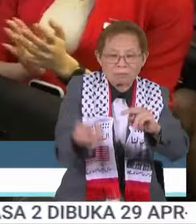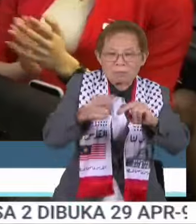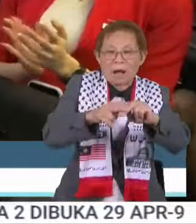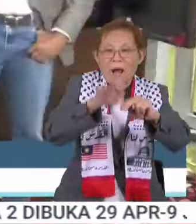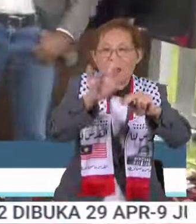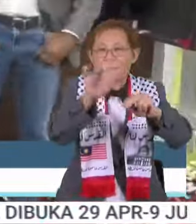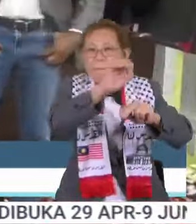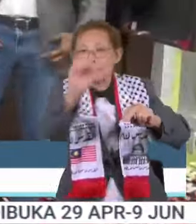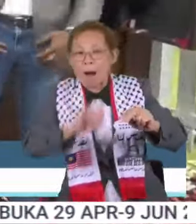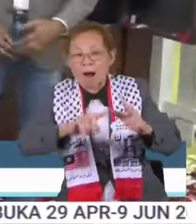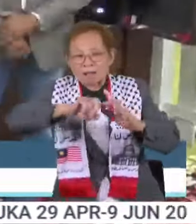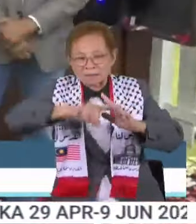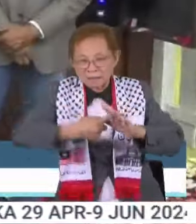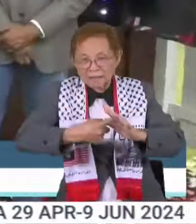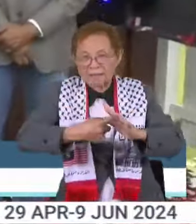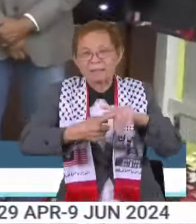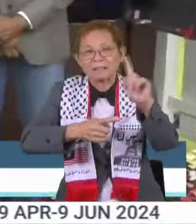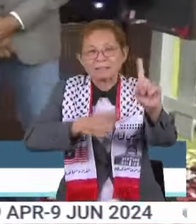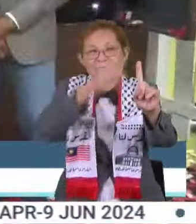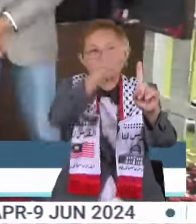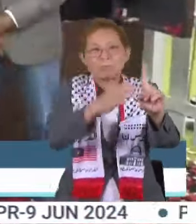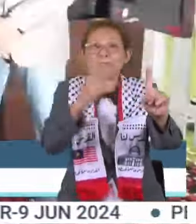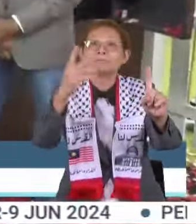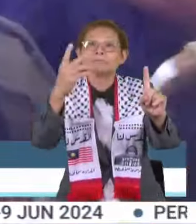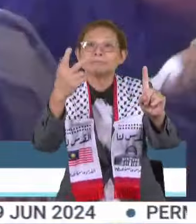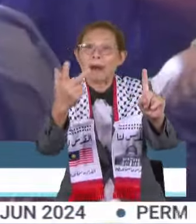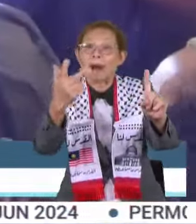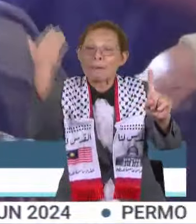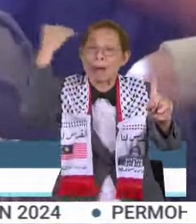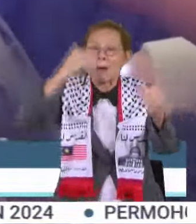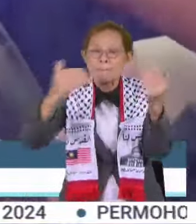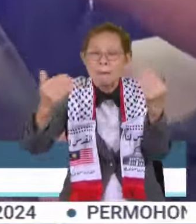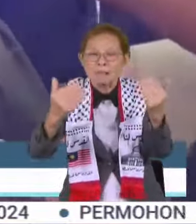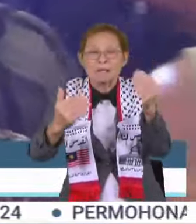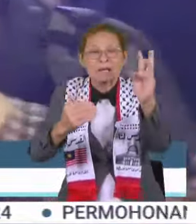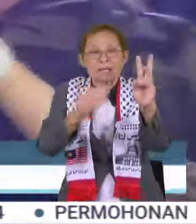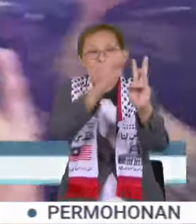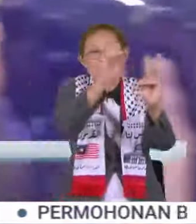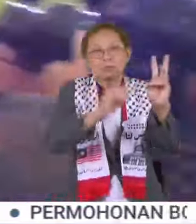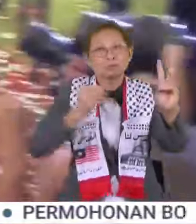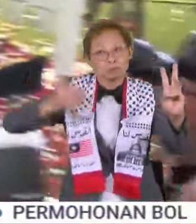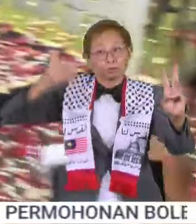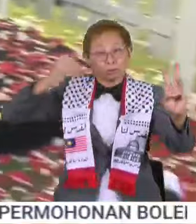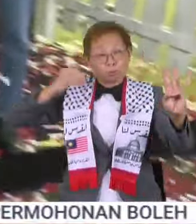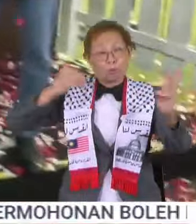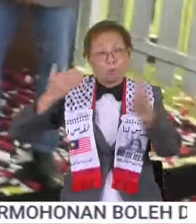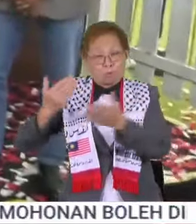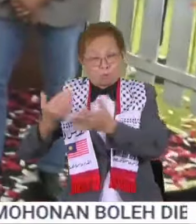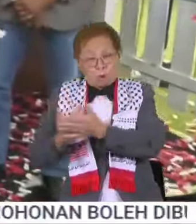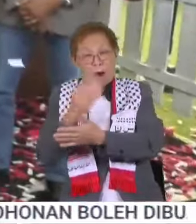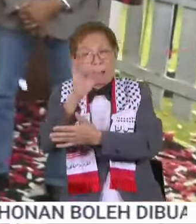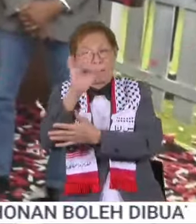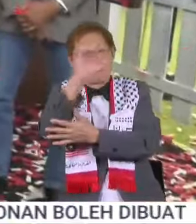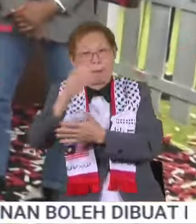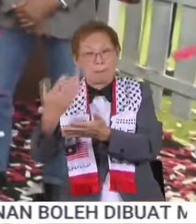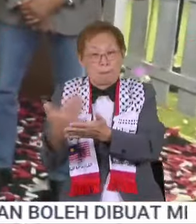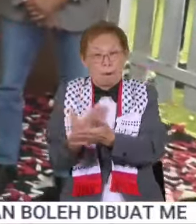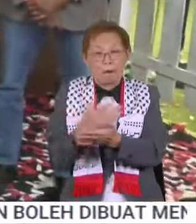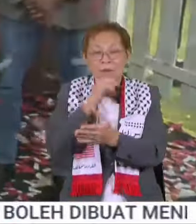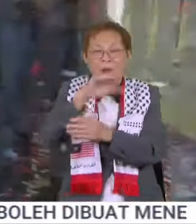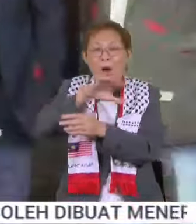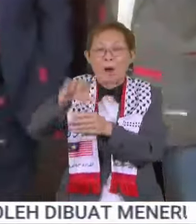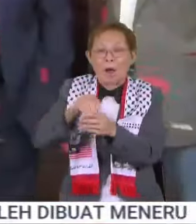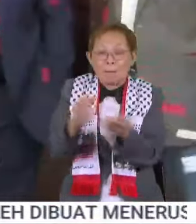kepada 8% berkuat kuasa 1 Mac lepas berbanding 6% sebelum ini. Kadar baharu itu tidak merangkumi perkhidmatan